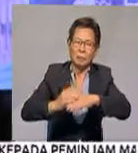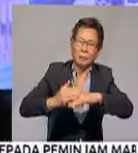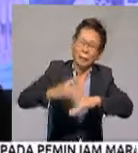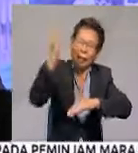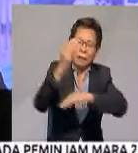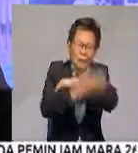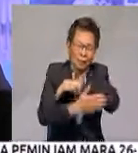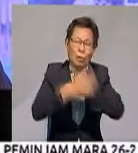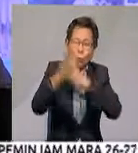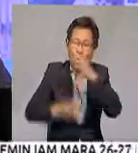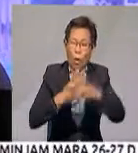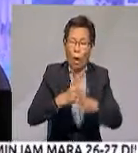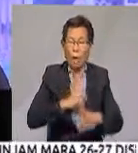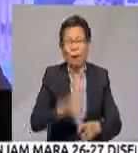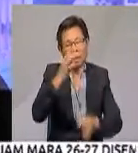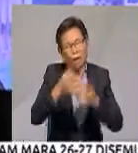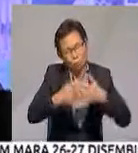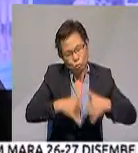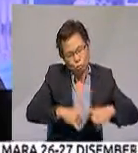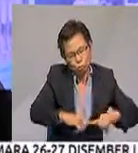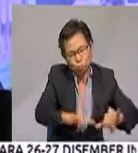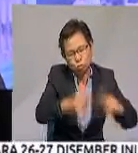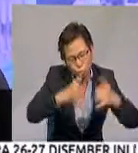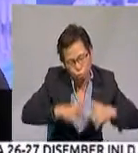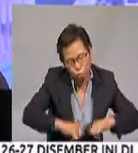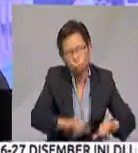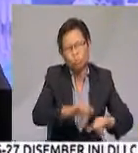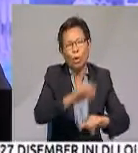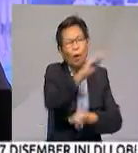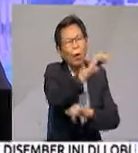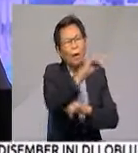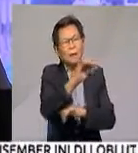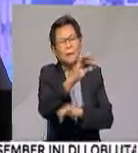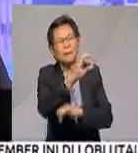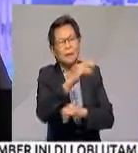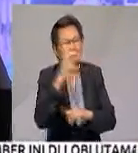berterusan, selama itulah kita akan melihat OIC dan juga